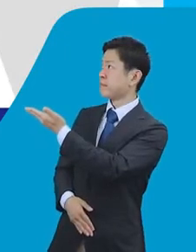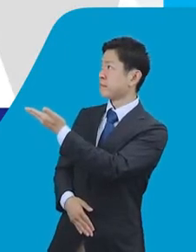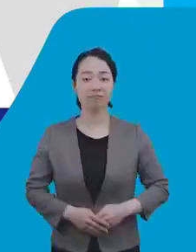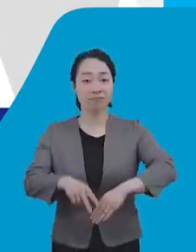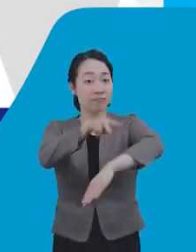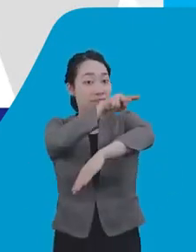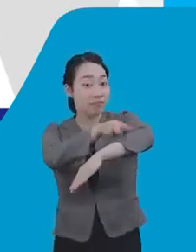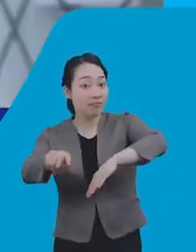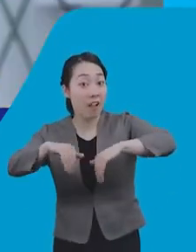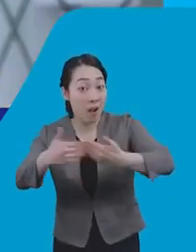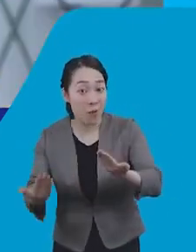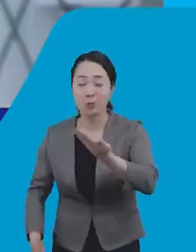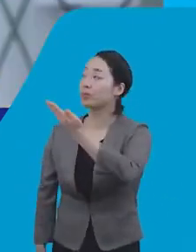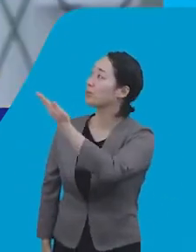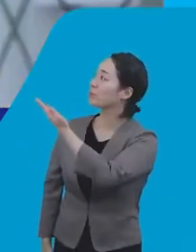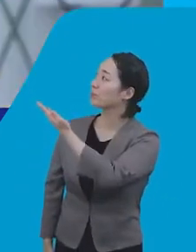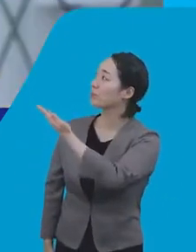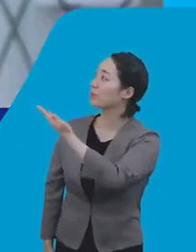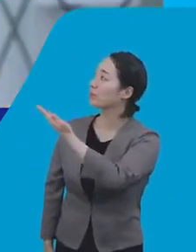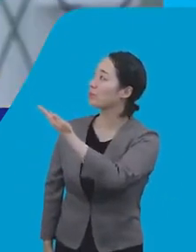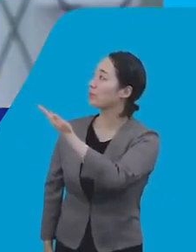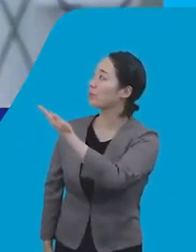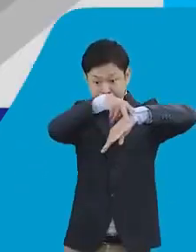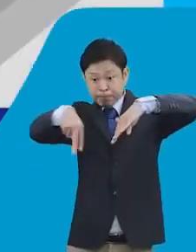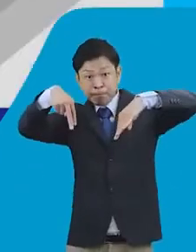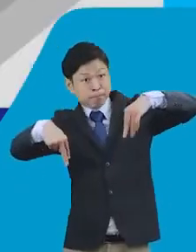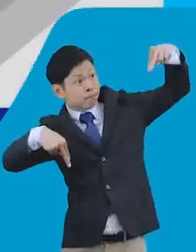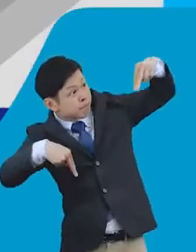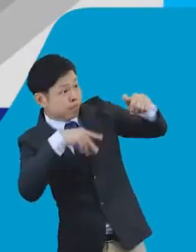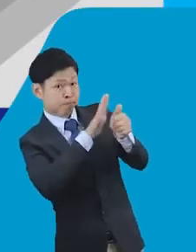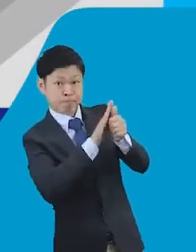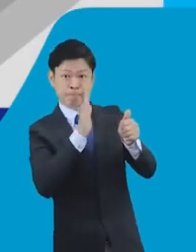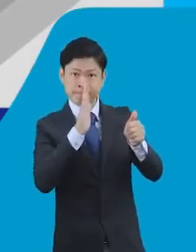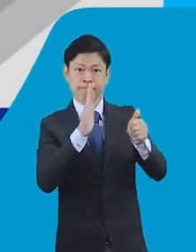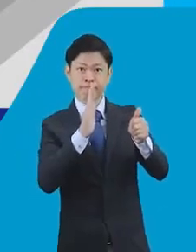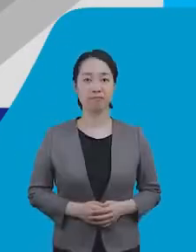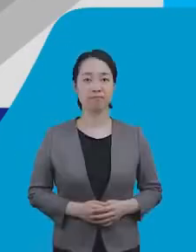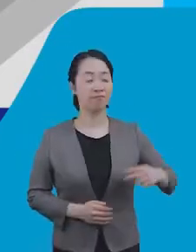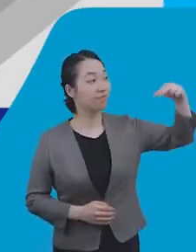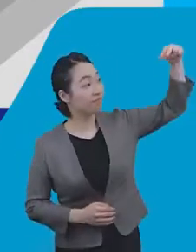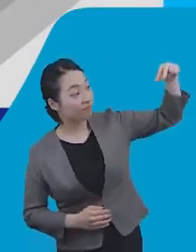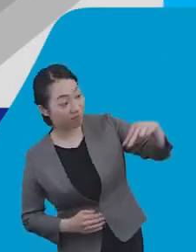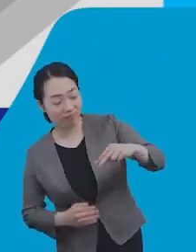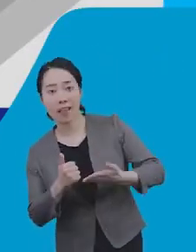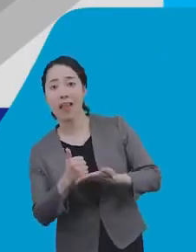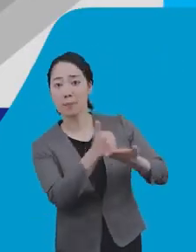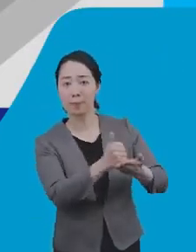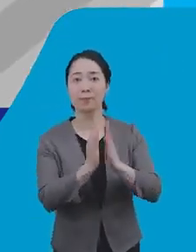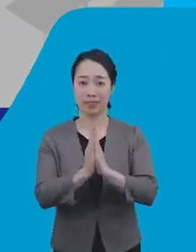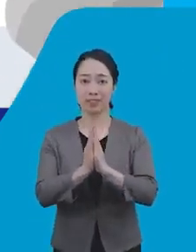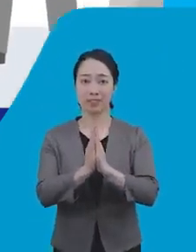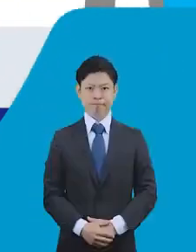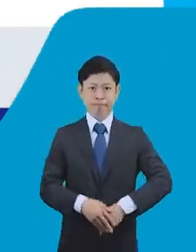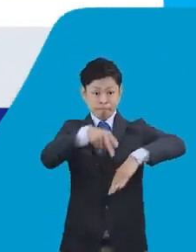ります。 Put both arms out, sit up straight and slide down. スライド下での援助をお願いします。 Assist other passengers